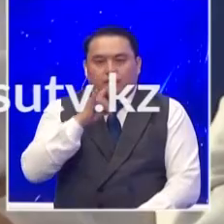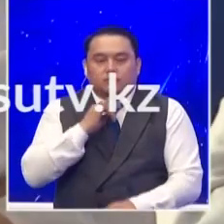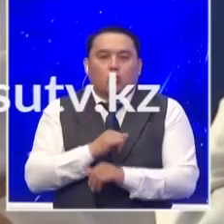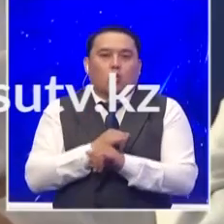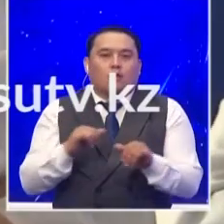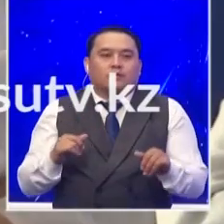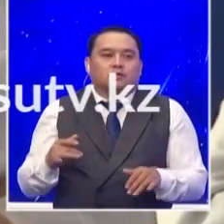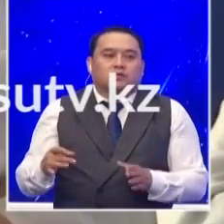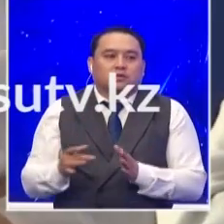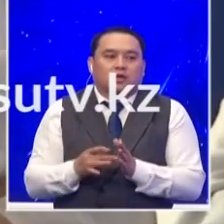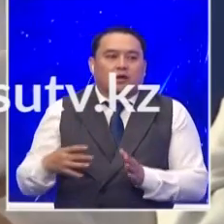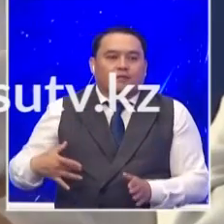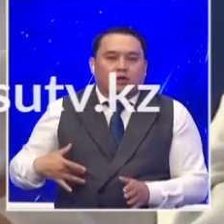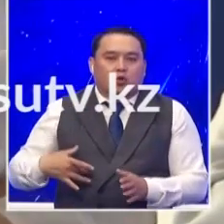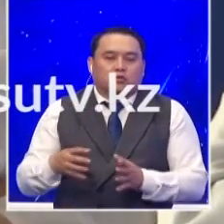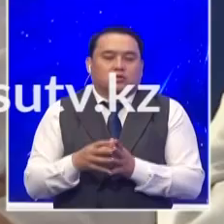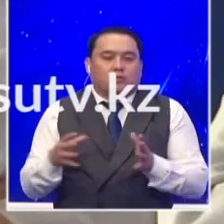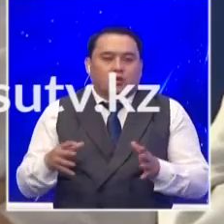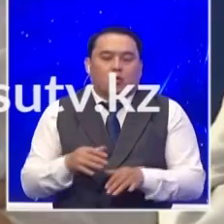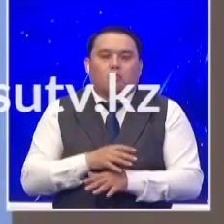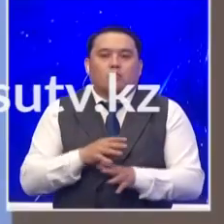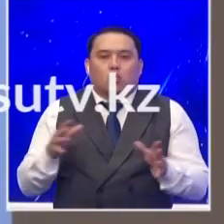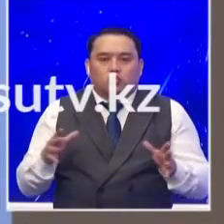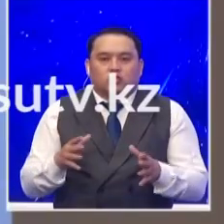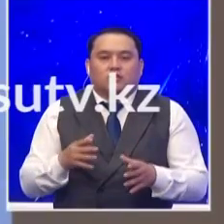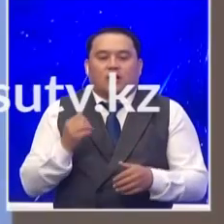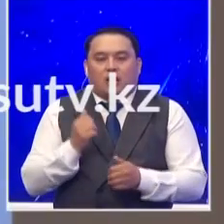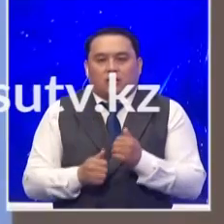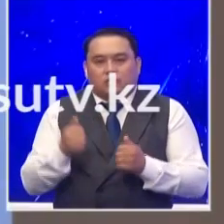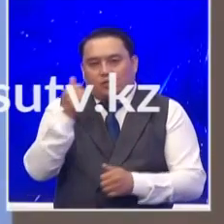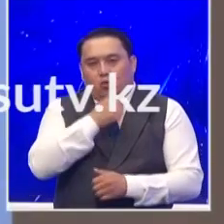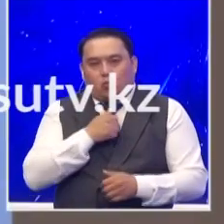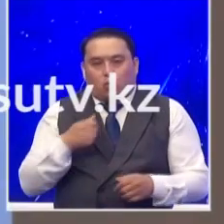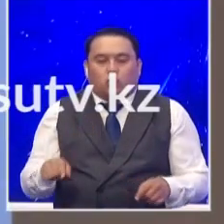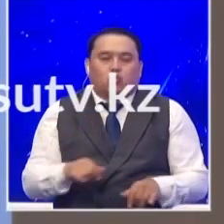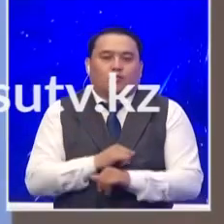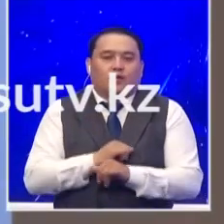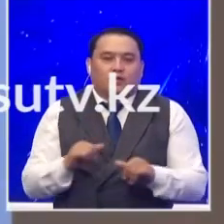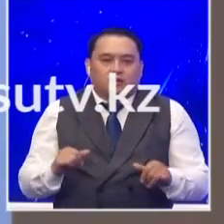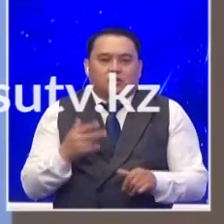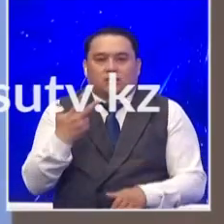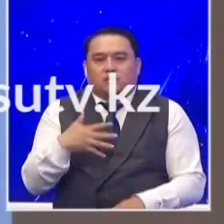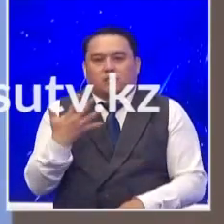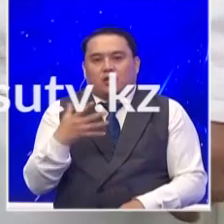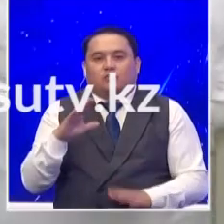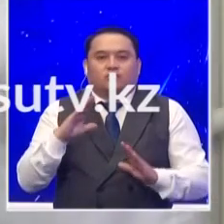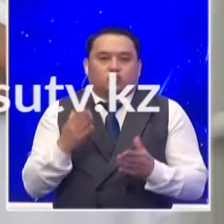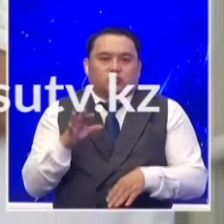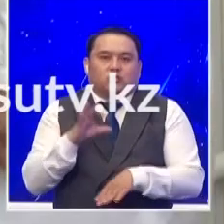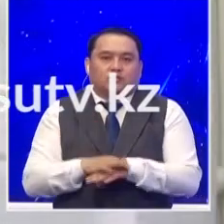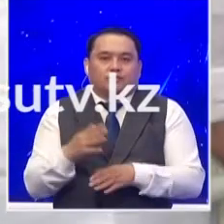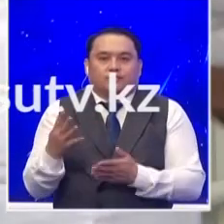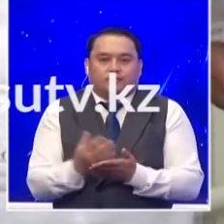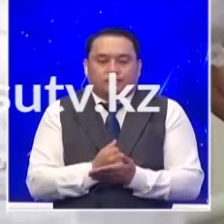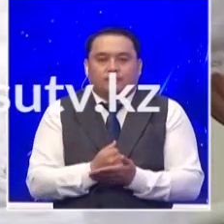число онкологических заболеваний. Только за 1 год было диагностировано порядка 35 тысяч новых случаев онкологических